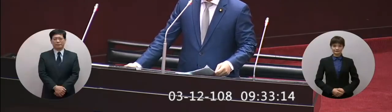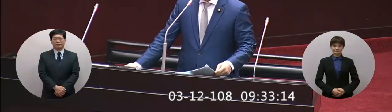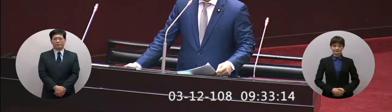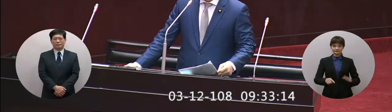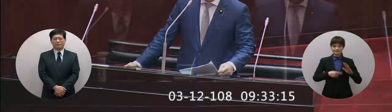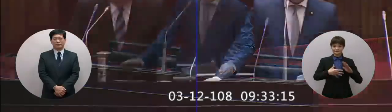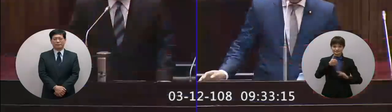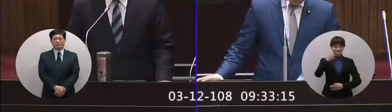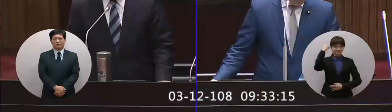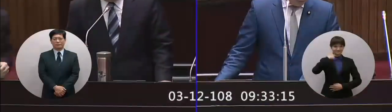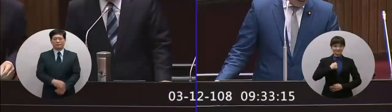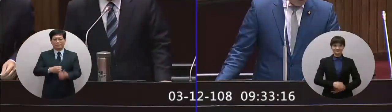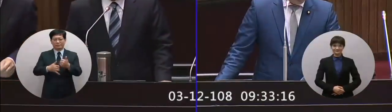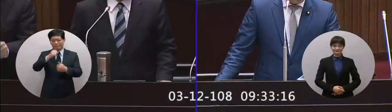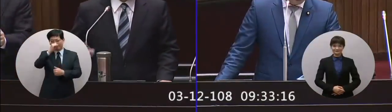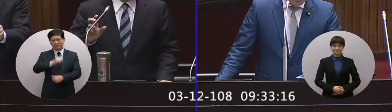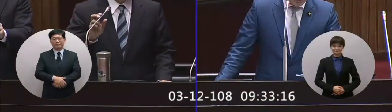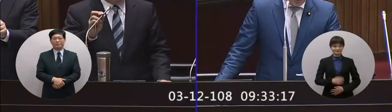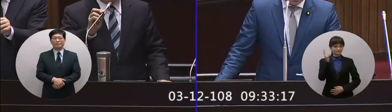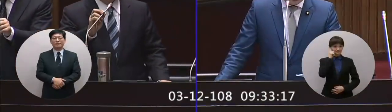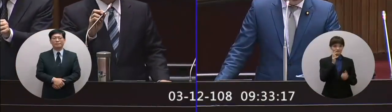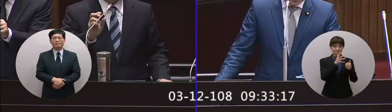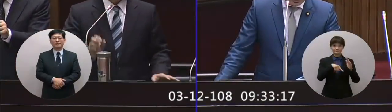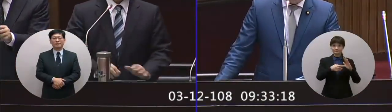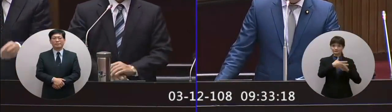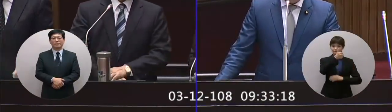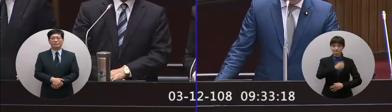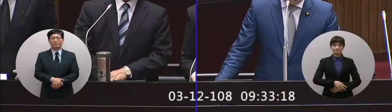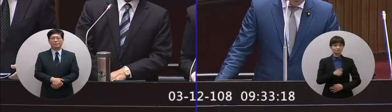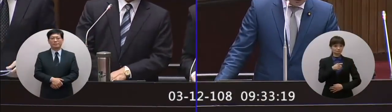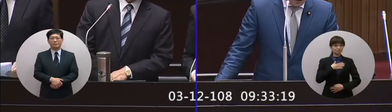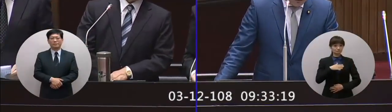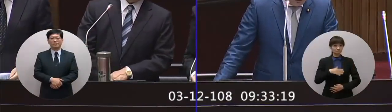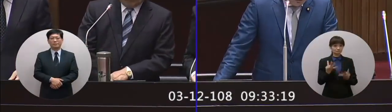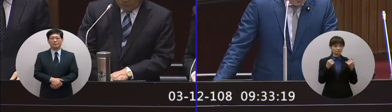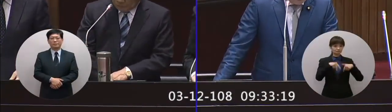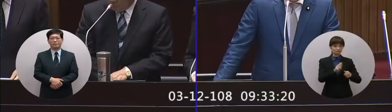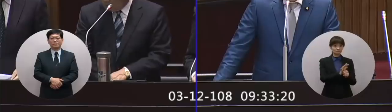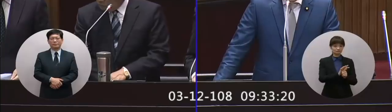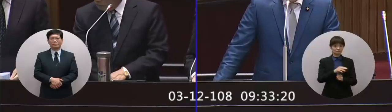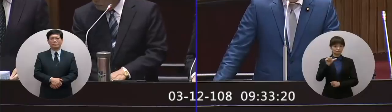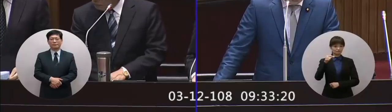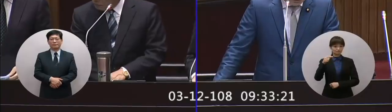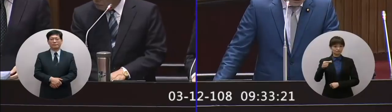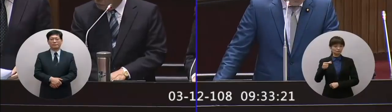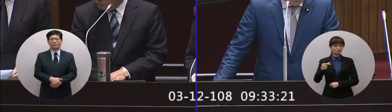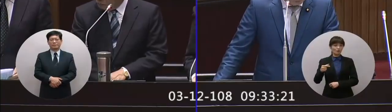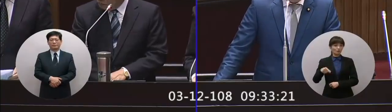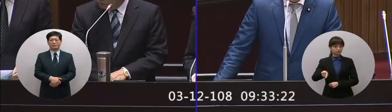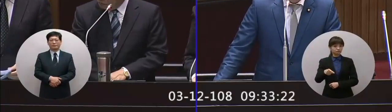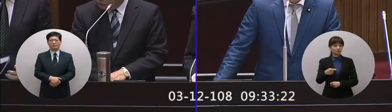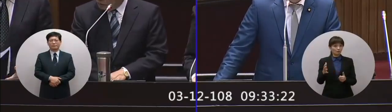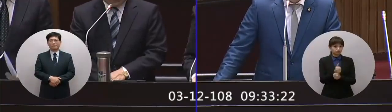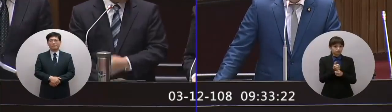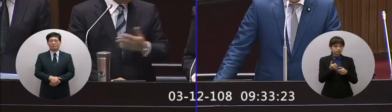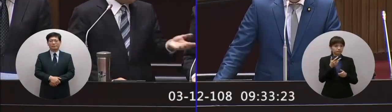院长早。 喂，你好。 请问院长哦，你知道数位服务跟5G 通信最核心的技术是